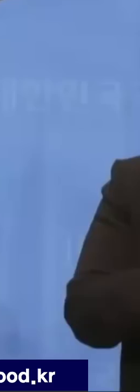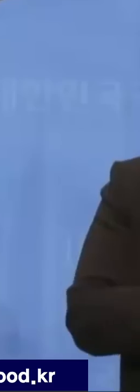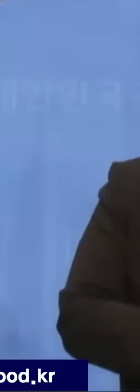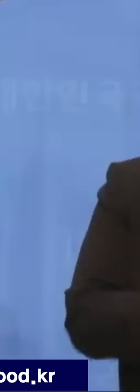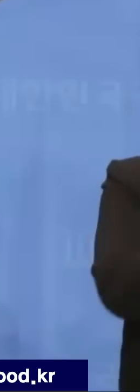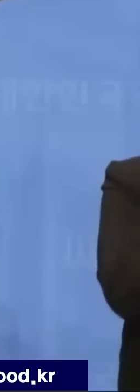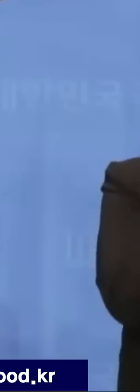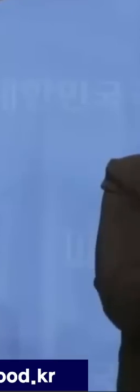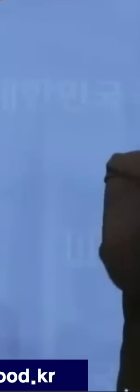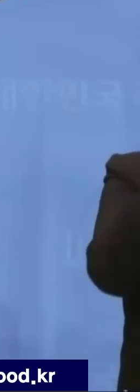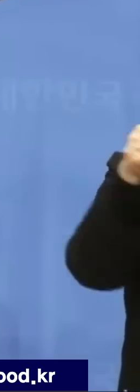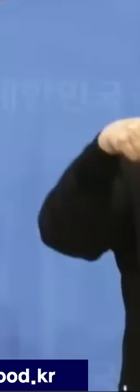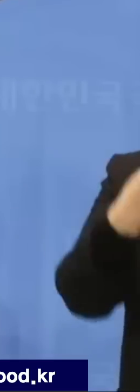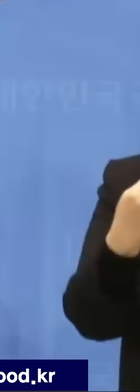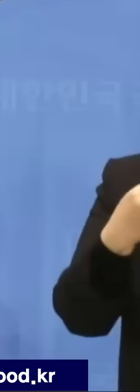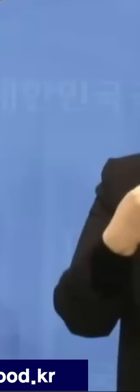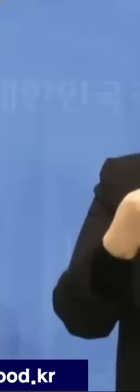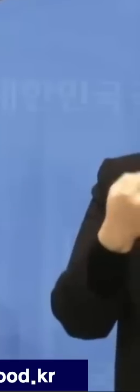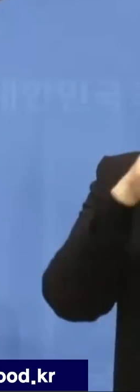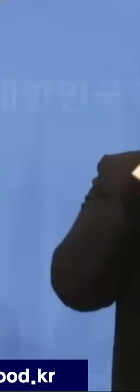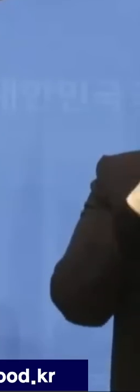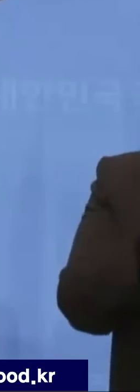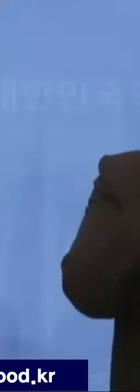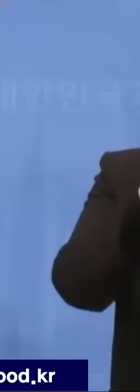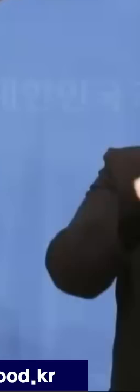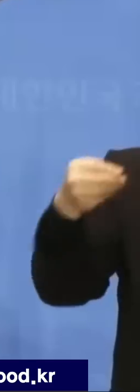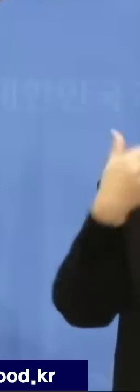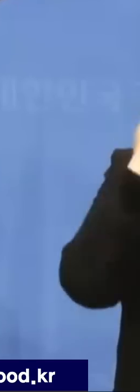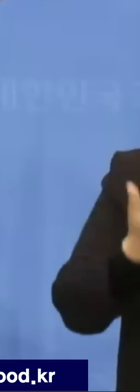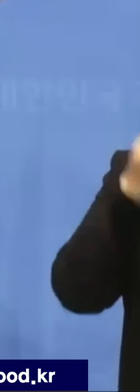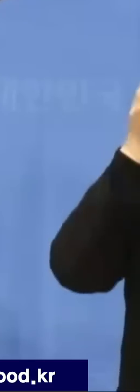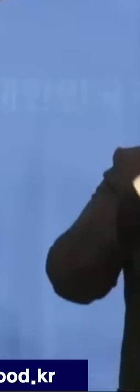MB 다스 소유주를 밝히는 검찰 수사를